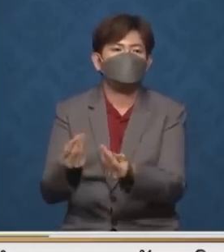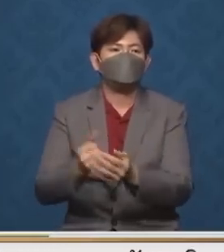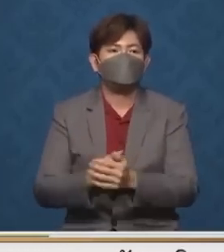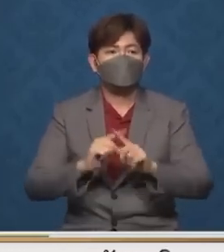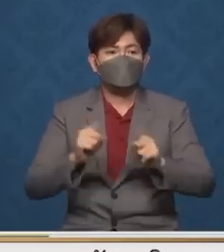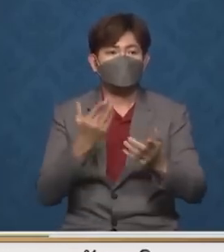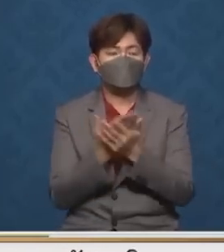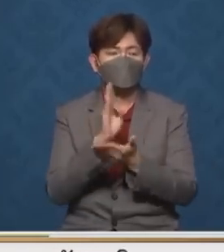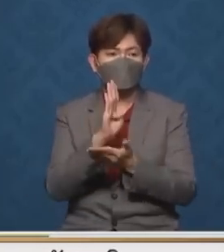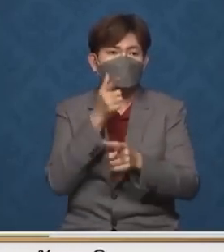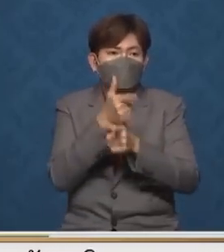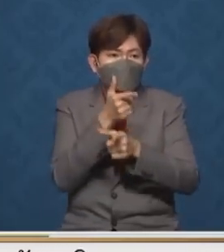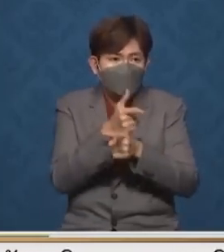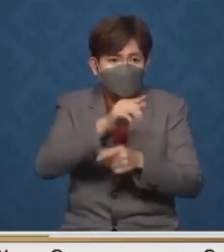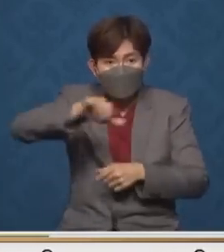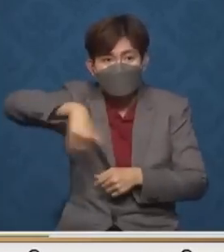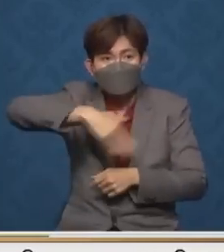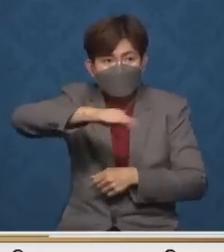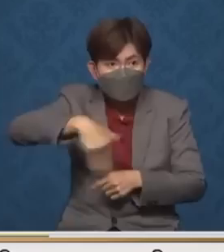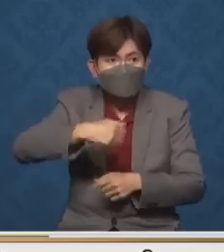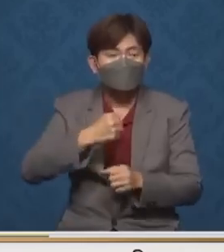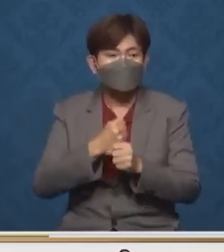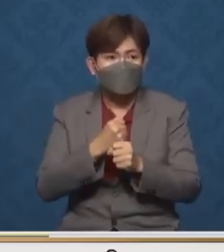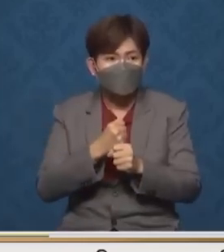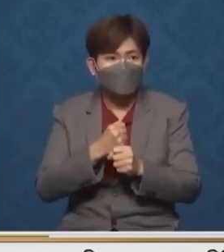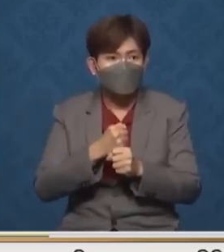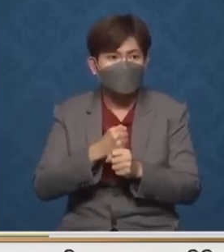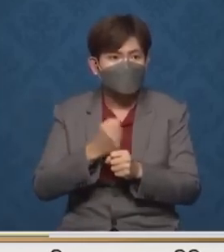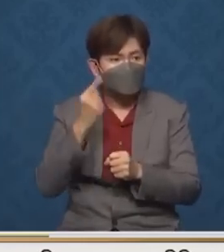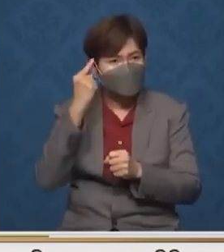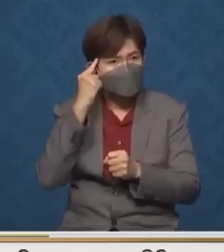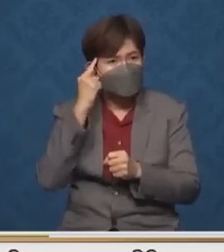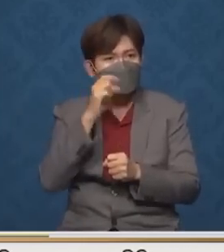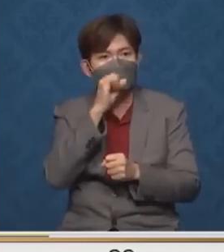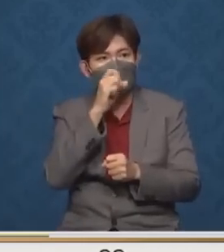ฟังดีๆ ครับ ตนี้ๆ